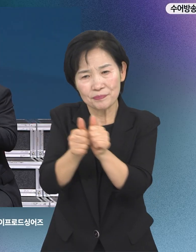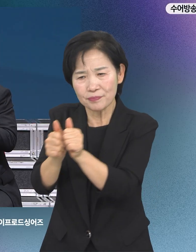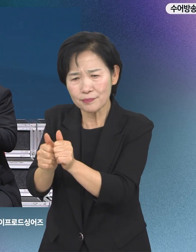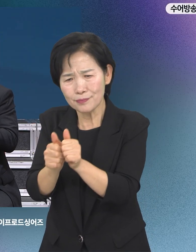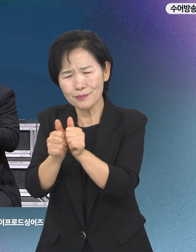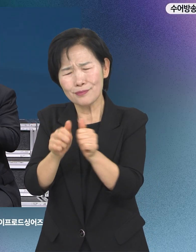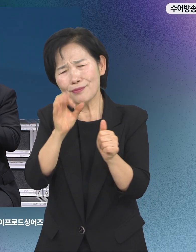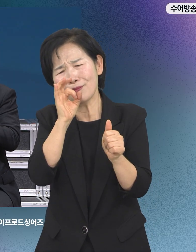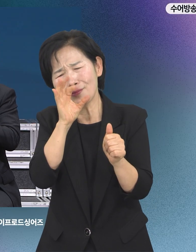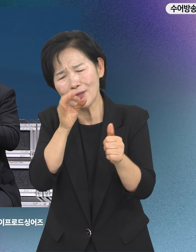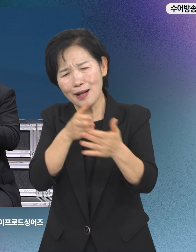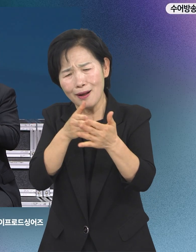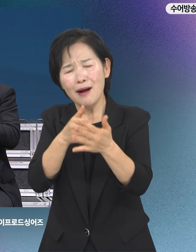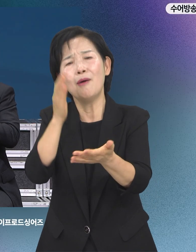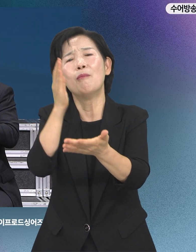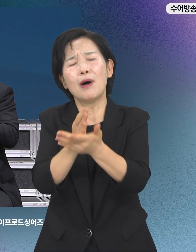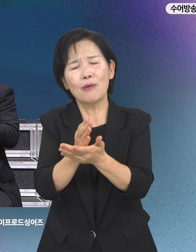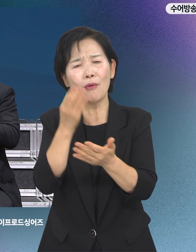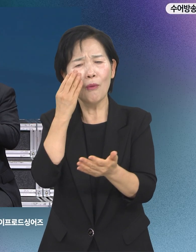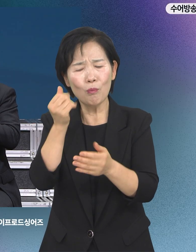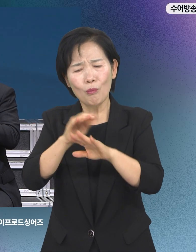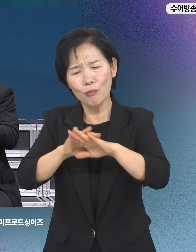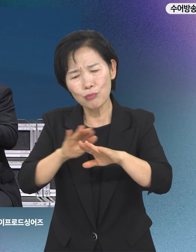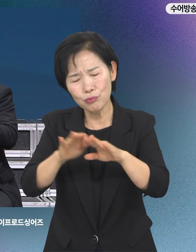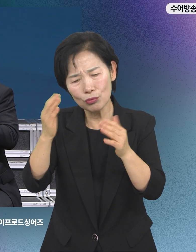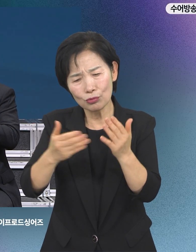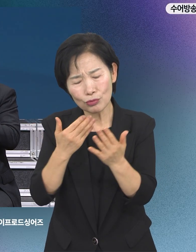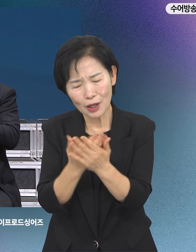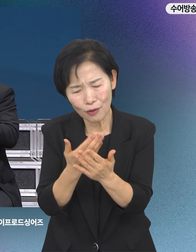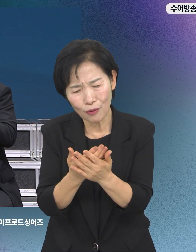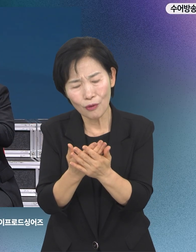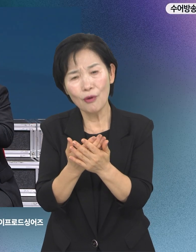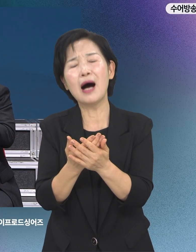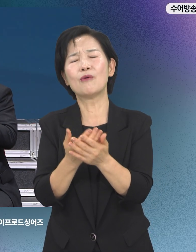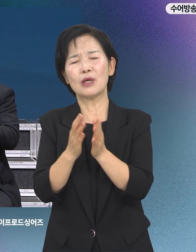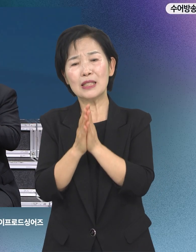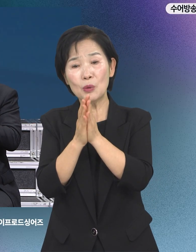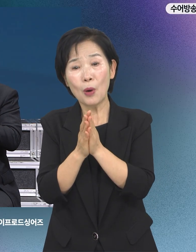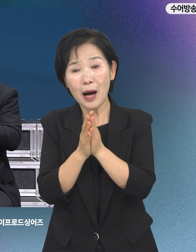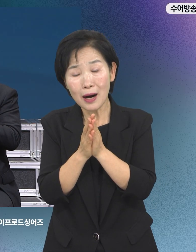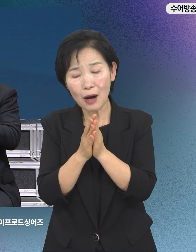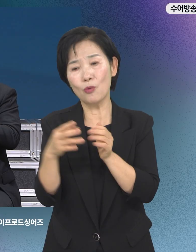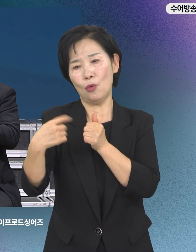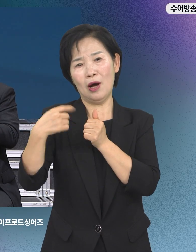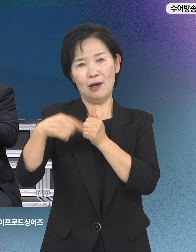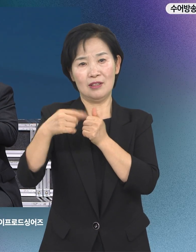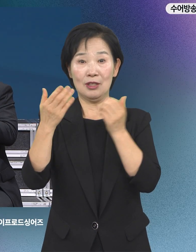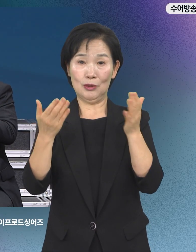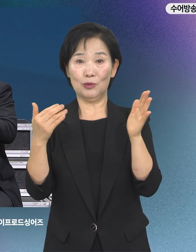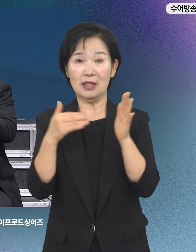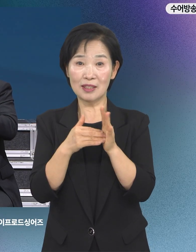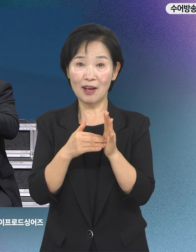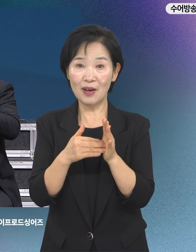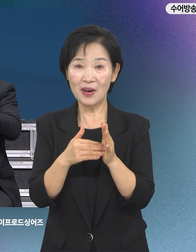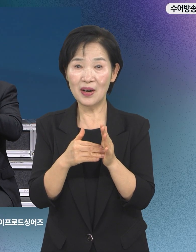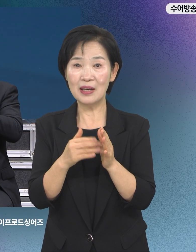가능케 하여 주시옵소서. 예수님의 이름으로 기도합니다. 아멘.